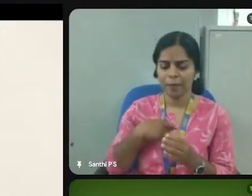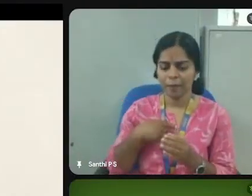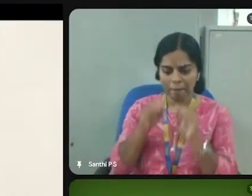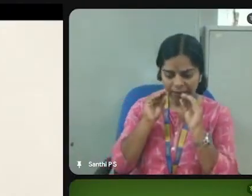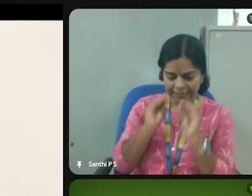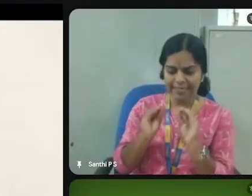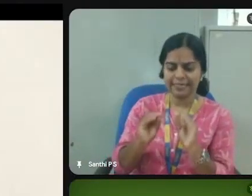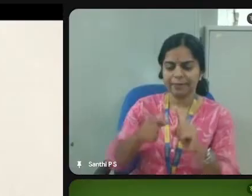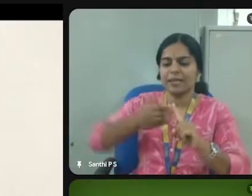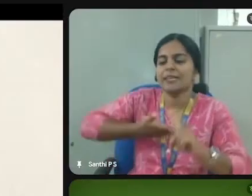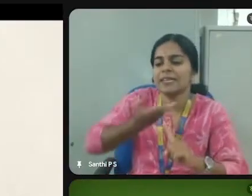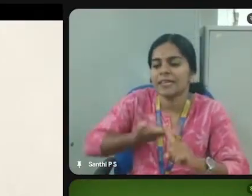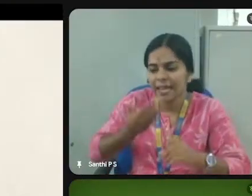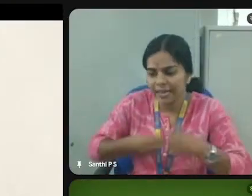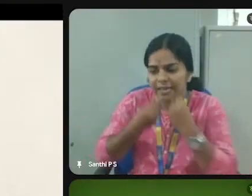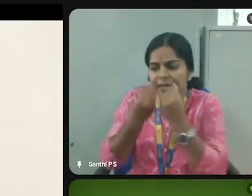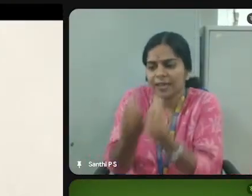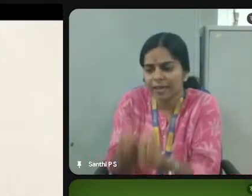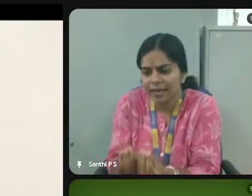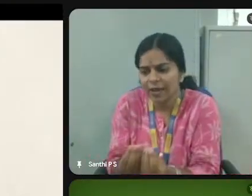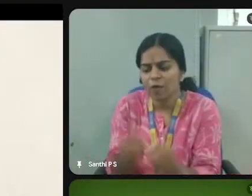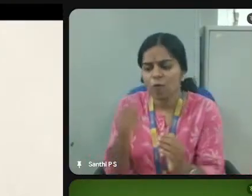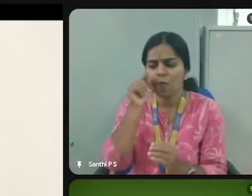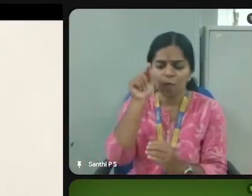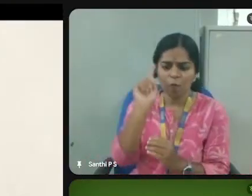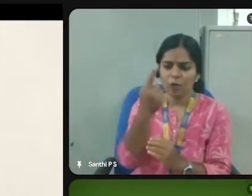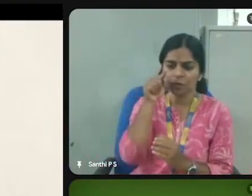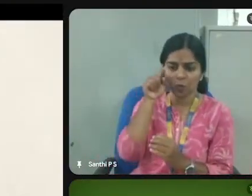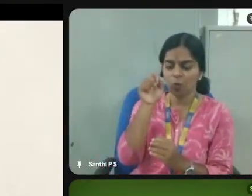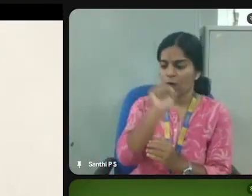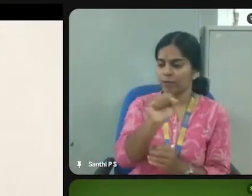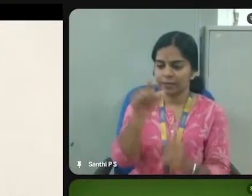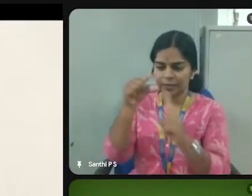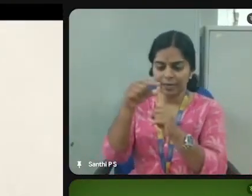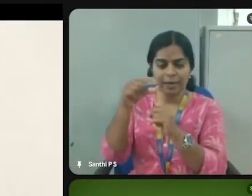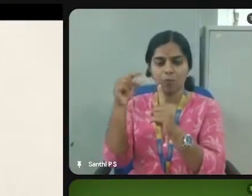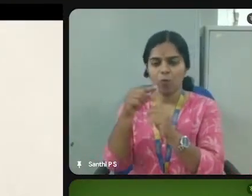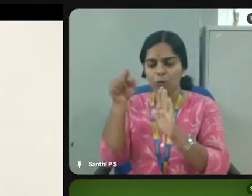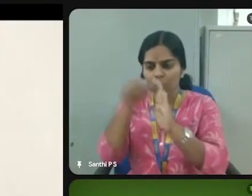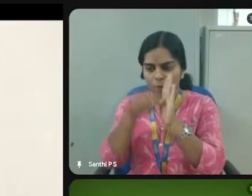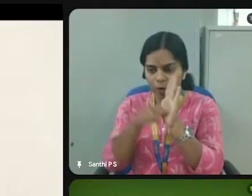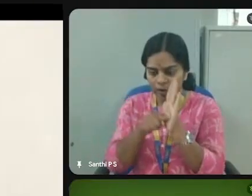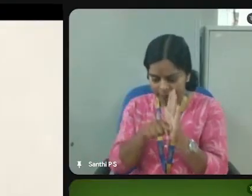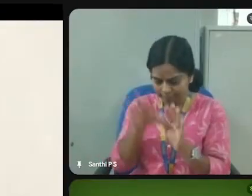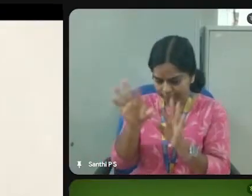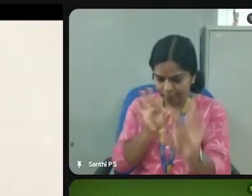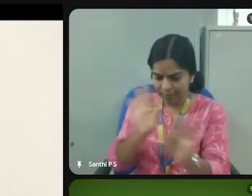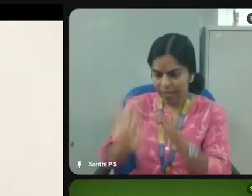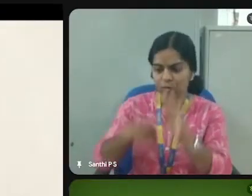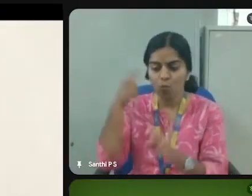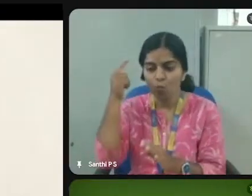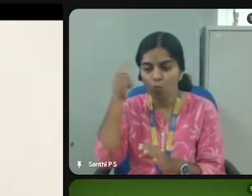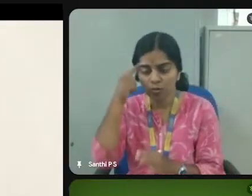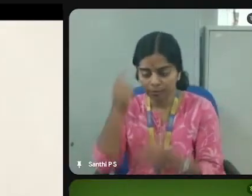പരിശീലനത്തിന് മുമ്പായിട്ട് നമ്മൾ ആദ്യ പടി എന്നോണം ഇവരുടെ ഡീറ്റെയിൽസ് ഒക്കെ എടുത്തതിന് ശേഷം ബുദ്ധി പരിശോധിക്കുന്നുണ്ട്. അപ്പോൾ ഈ